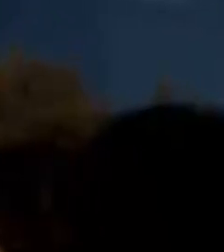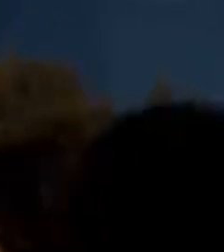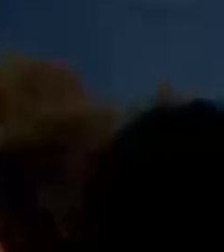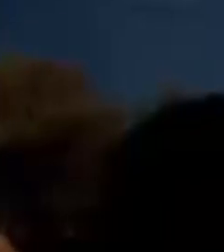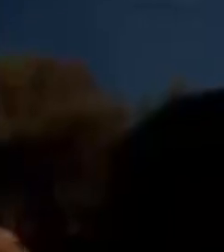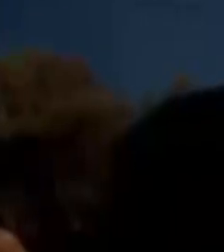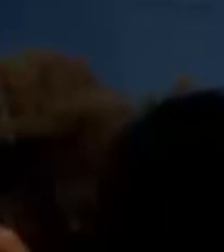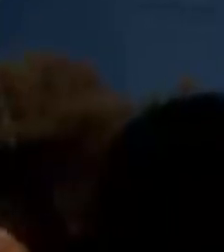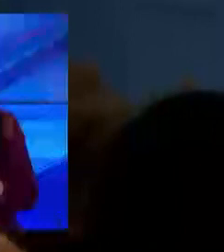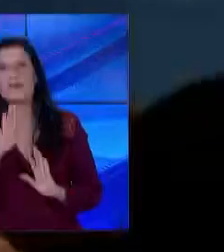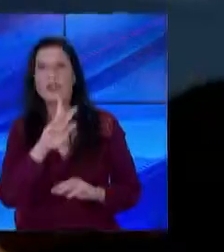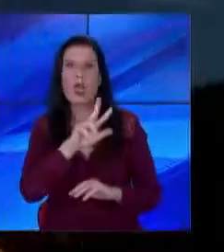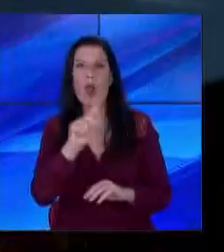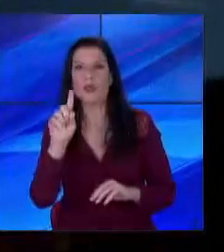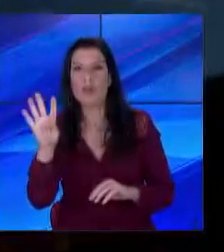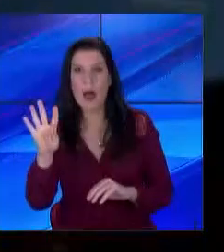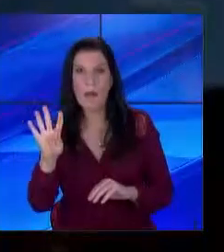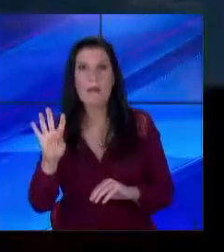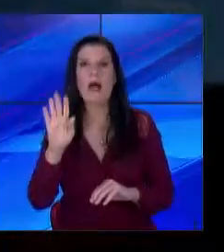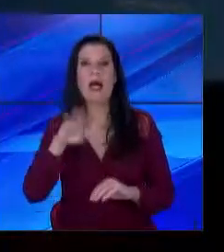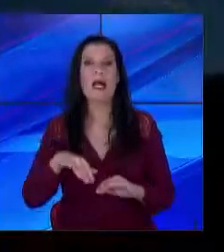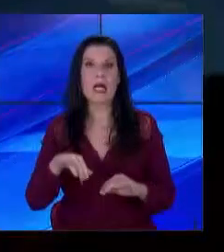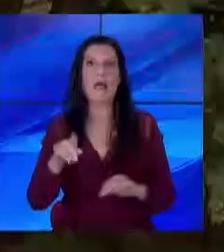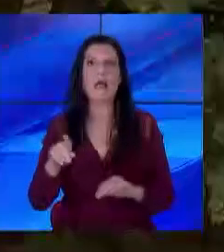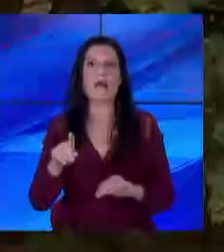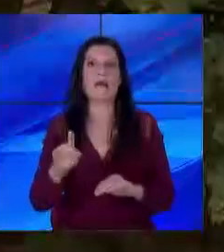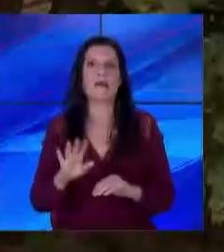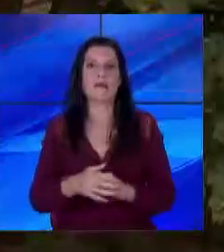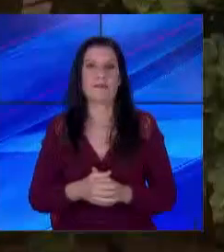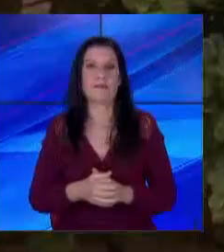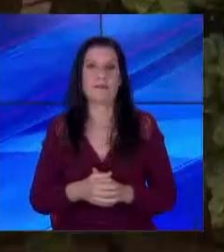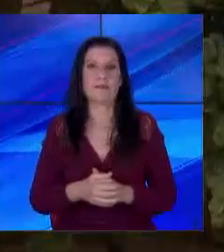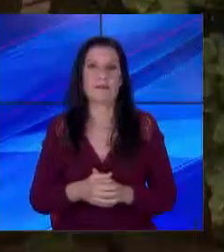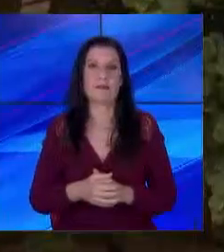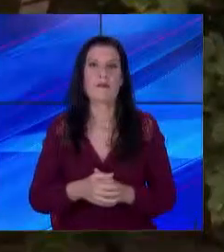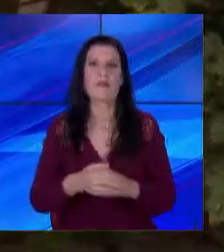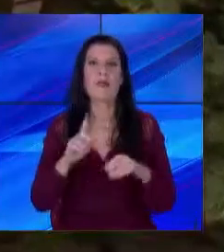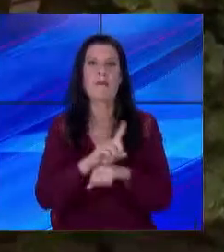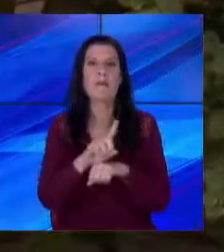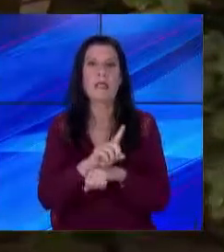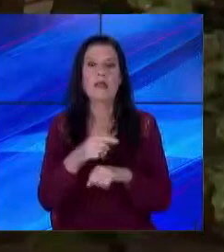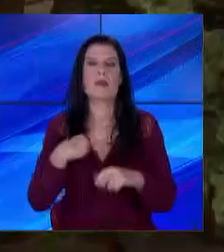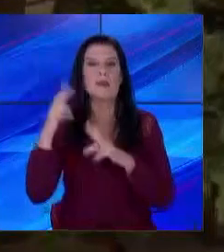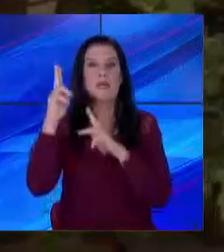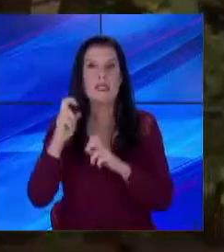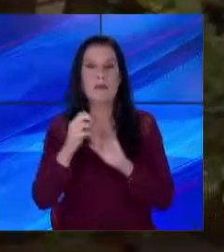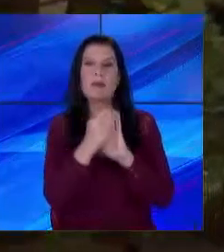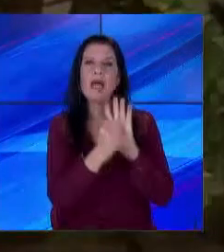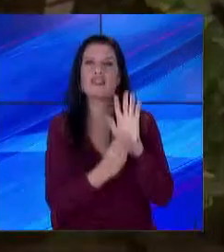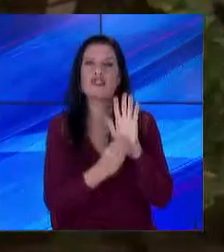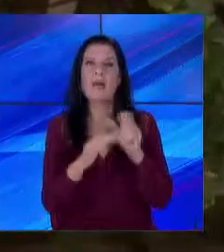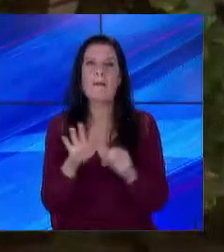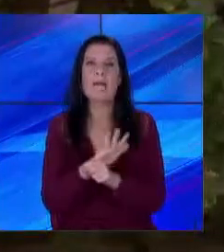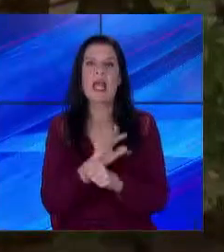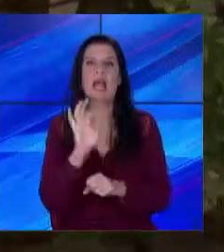כשהייתי צמודה לרכב וליד הילד, זה התחיל לצפצף לי מסיבה לא ברורה. בשלב זה, אנחנו מצפים שתהיה רשימה מלאה ומגוונת של